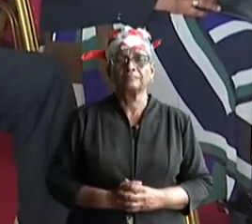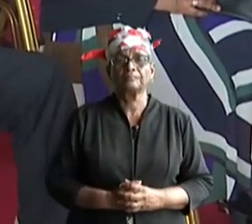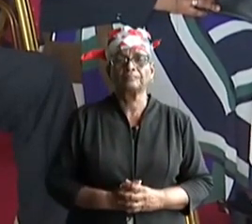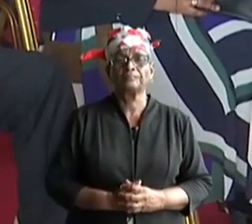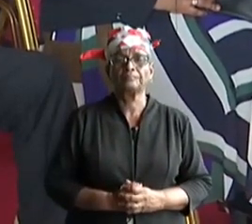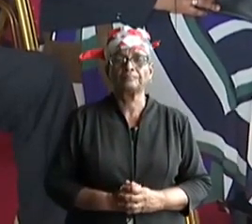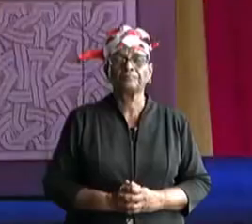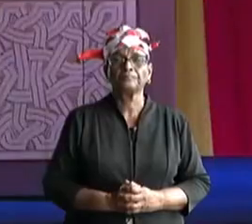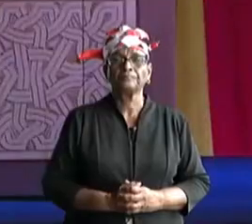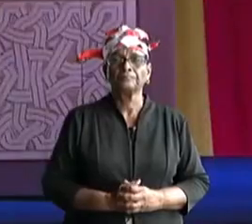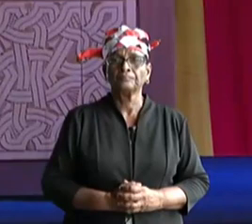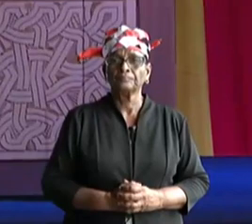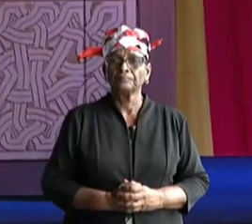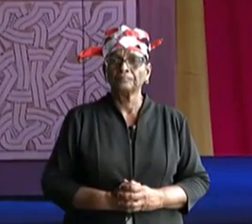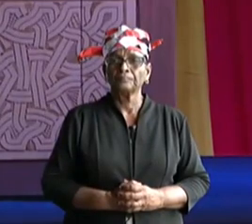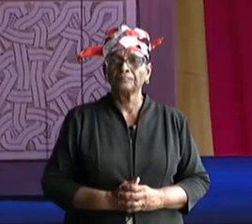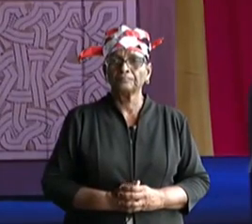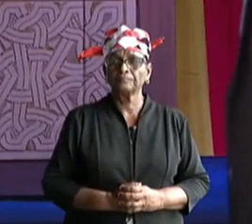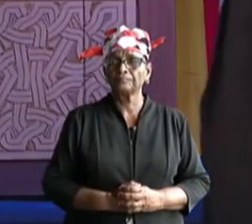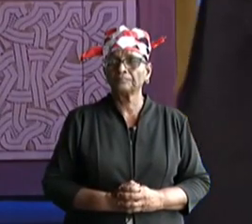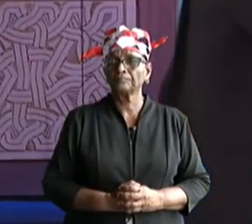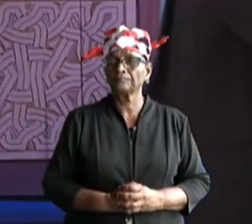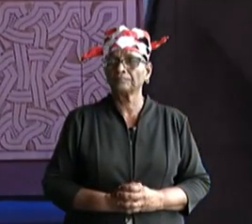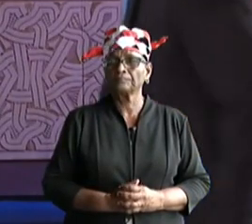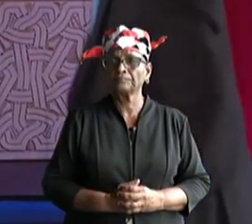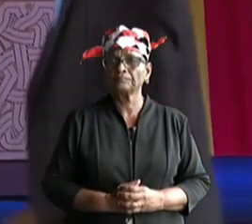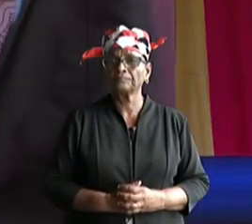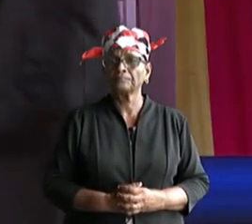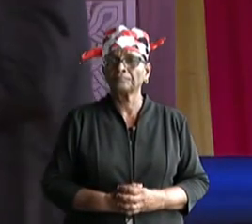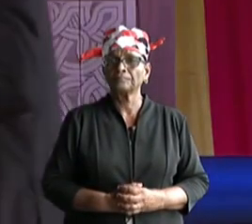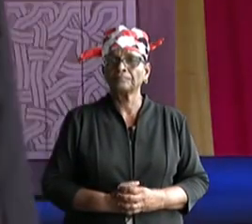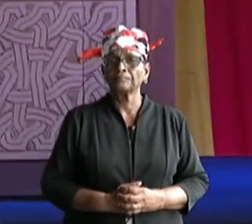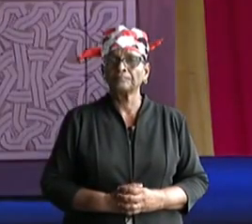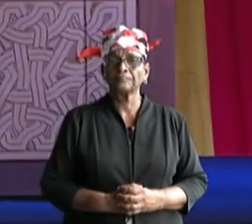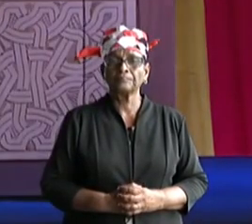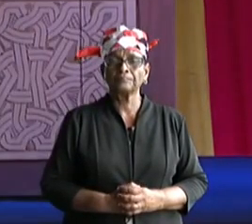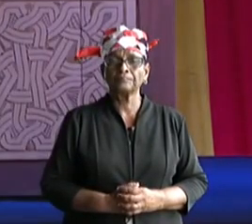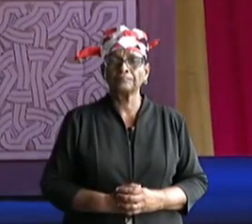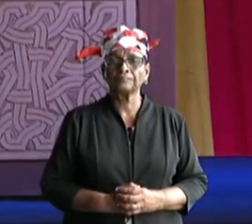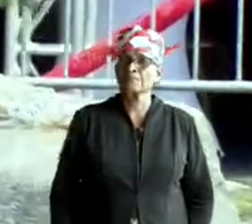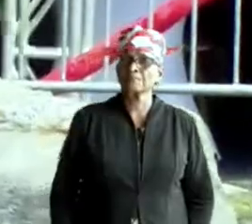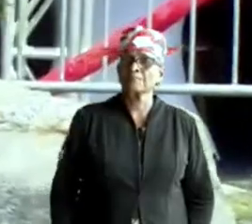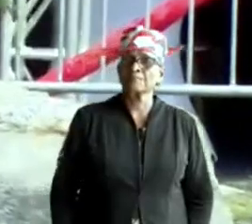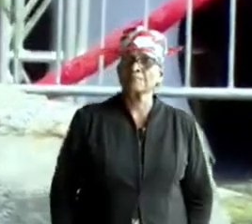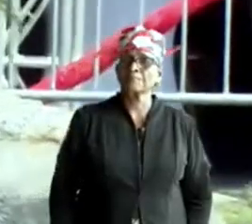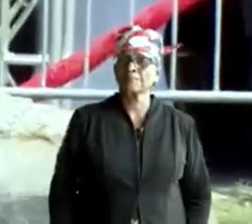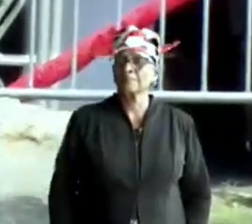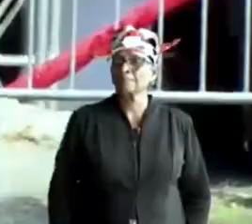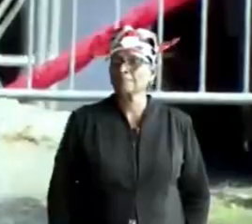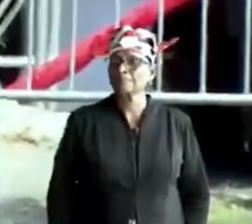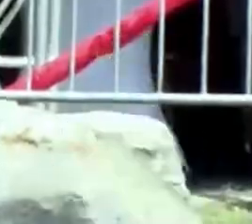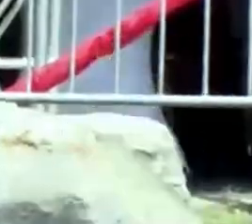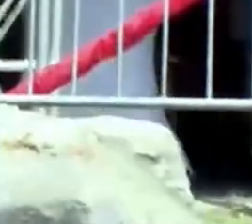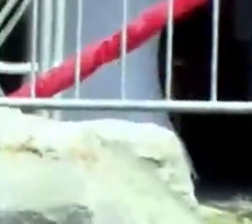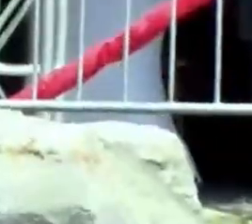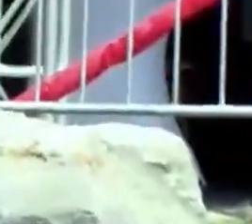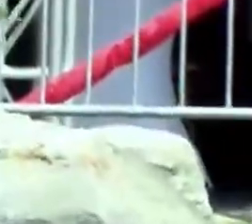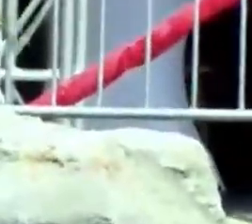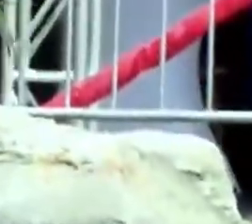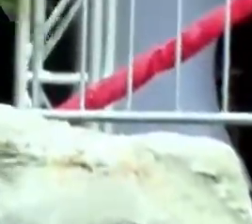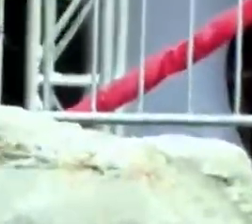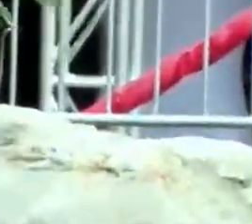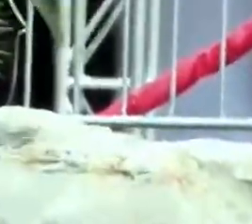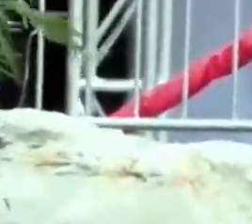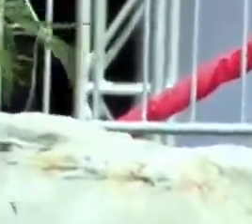En hiermee zijn we dus aan het eind gekomen van deze bijzondere vergadering van de defilé en de parade